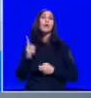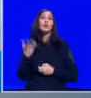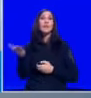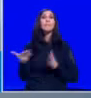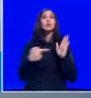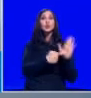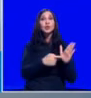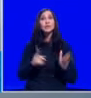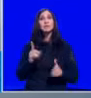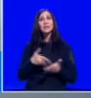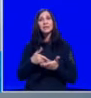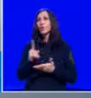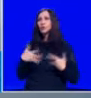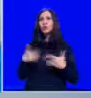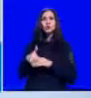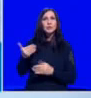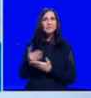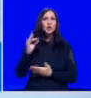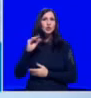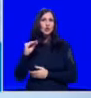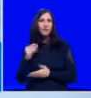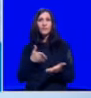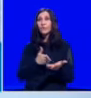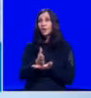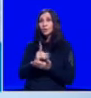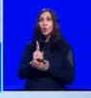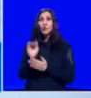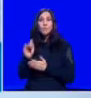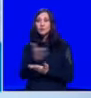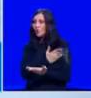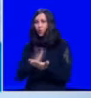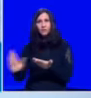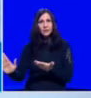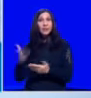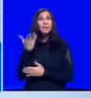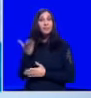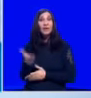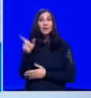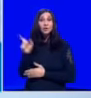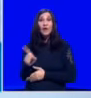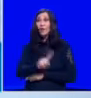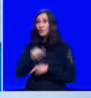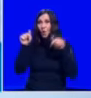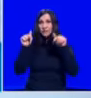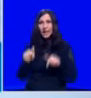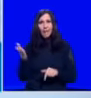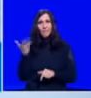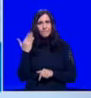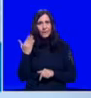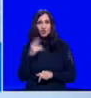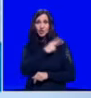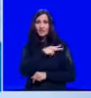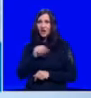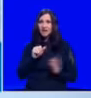който ще искат оставката на Росен Желязков, начина по който беше отстранен техният човек, сега, който до сега беше шеф